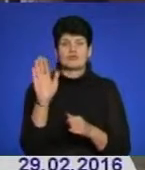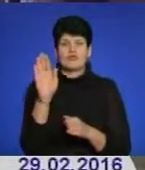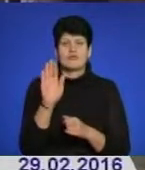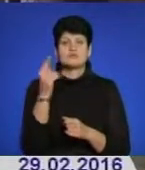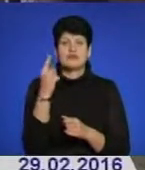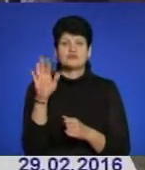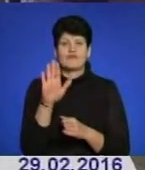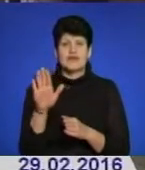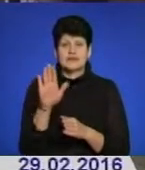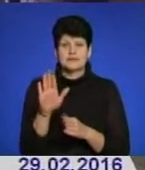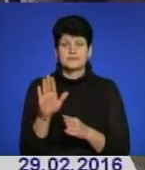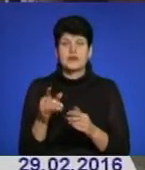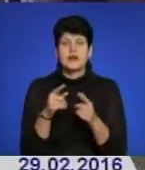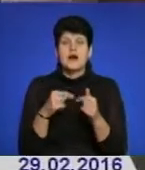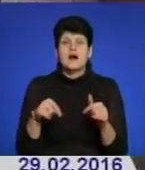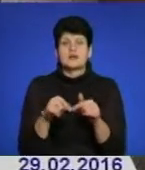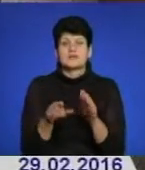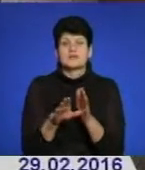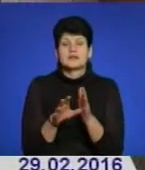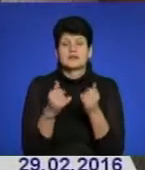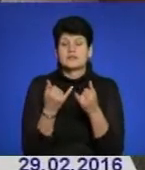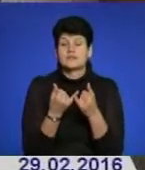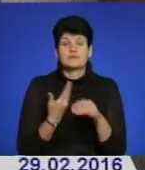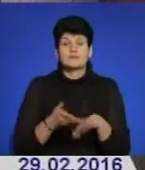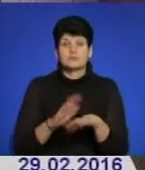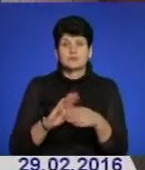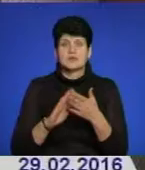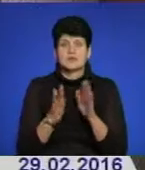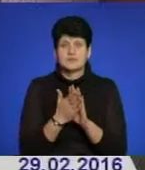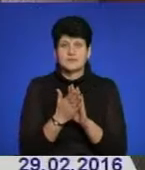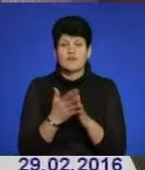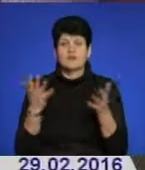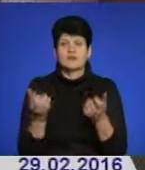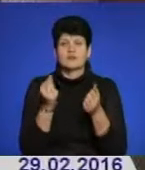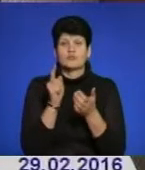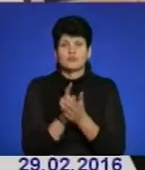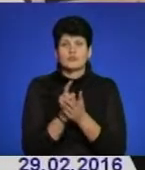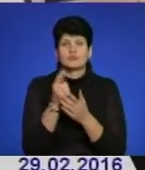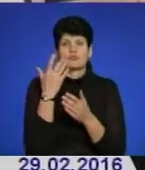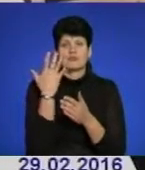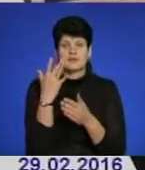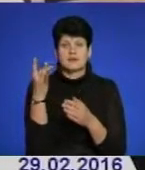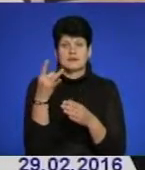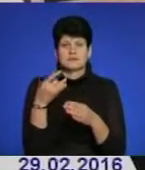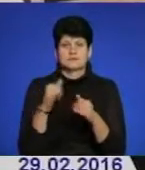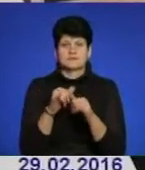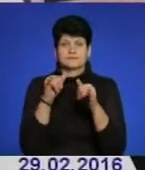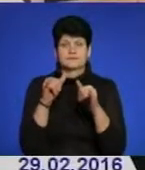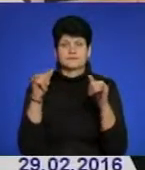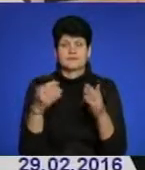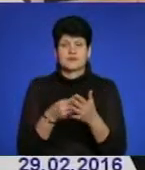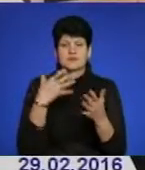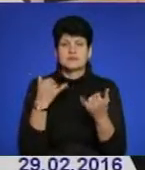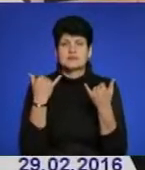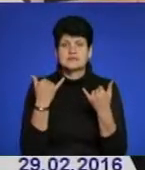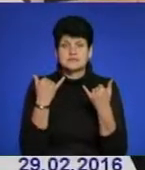Галузь енергетики нині у критичному стані. Врятувати її повинно п'ятиетапне підняття тарифів. В даний час ціна